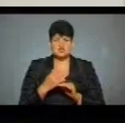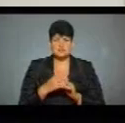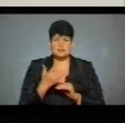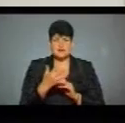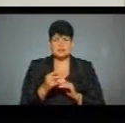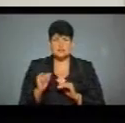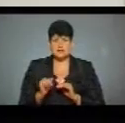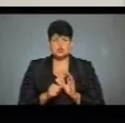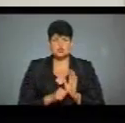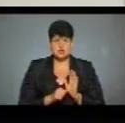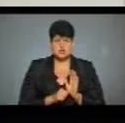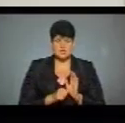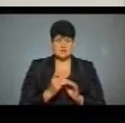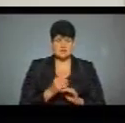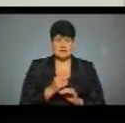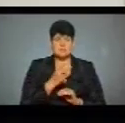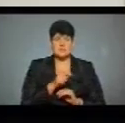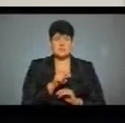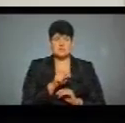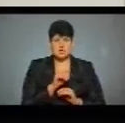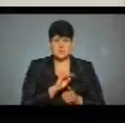та шоста частина, яка передбачає